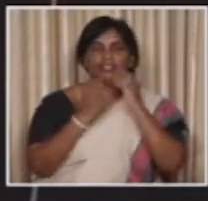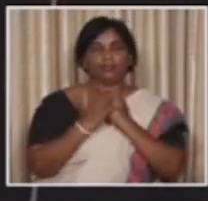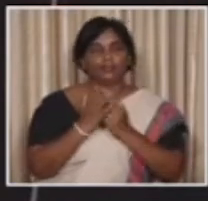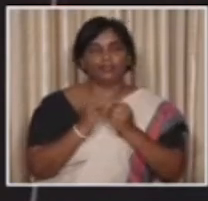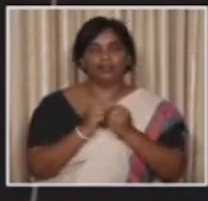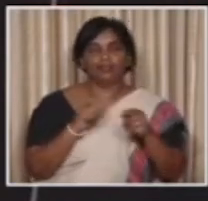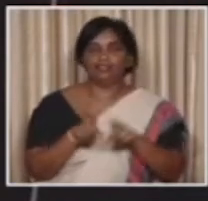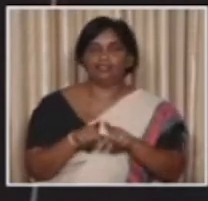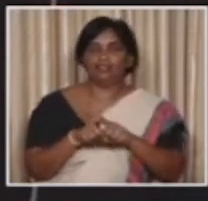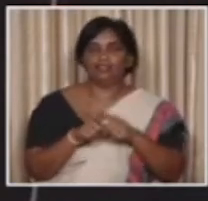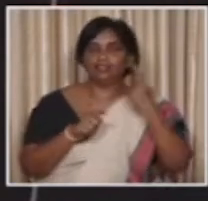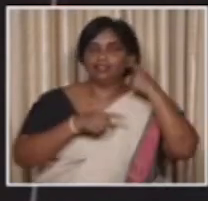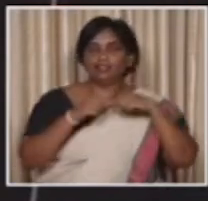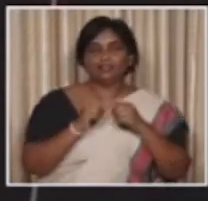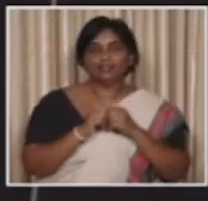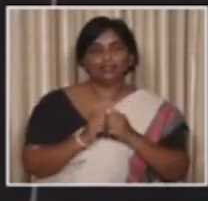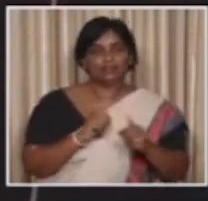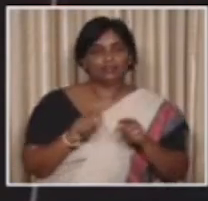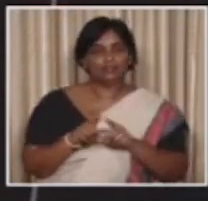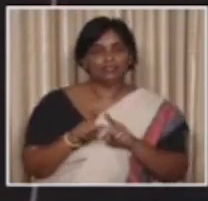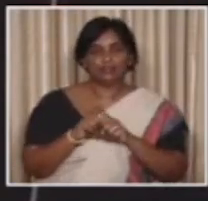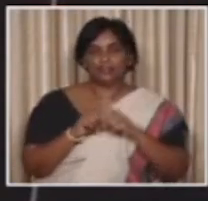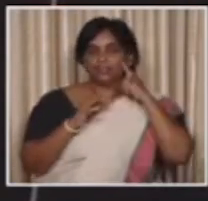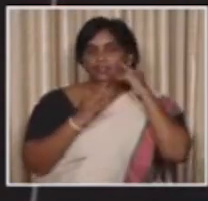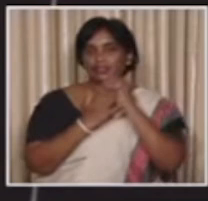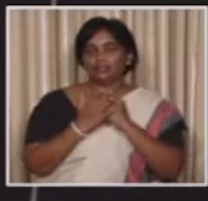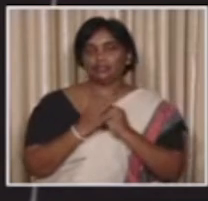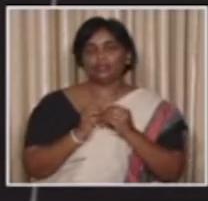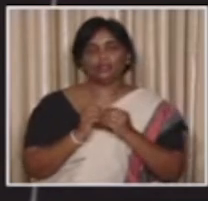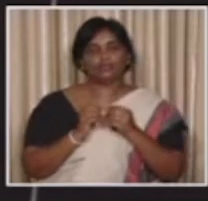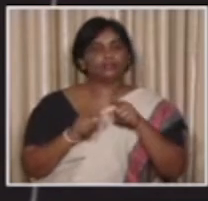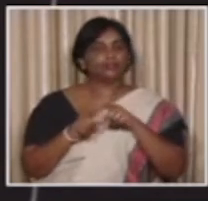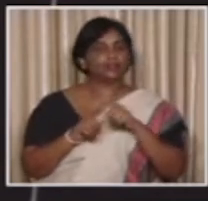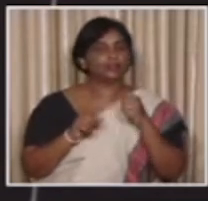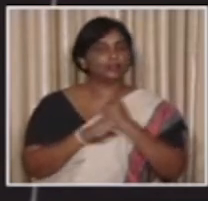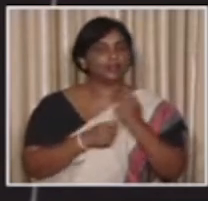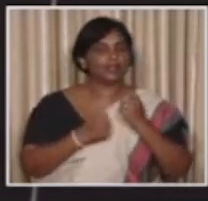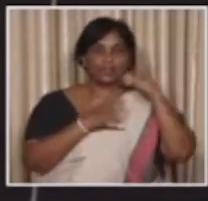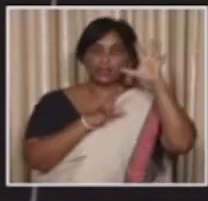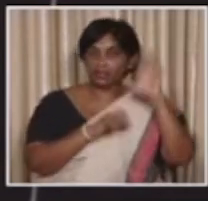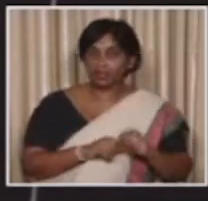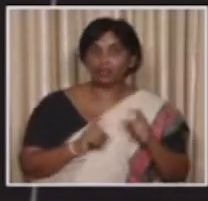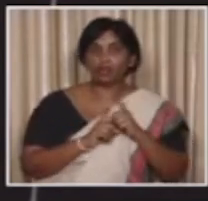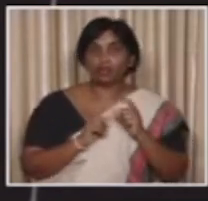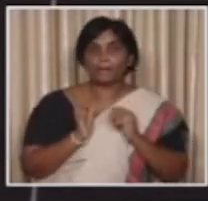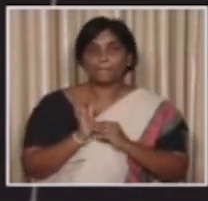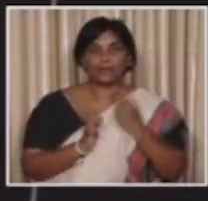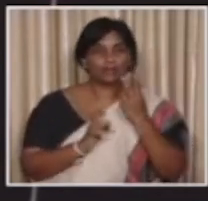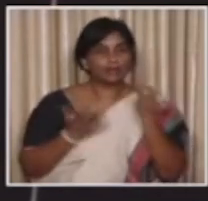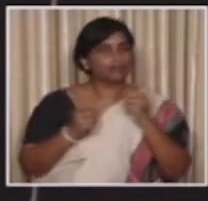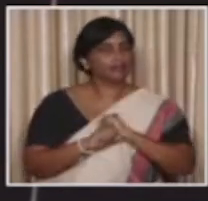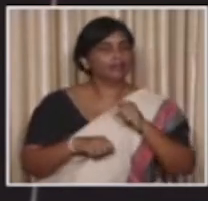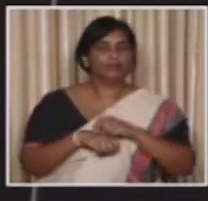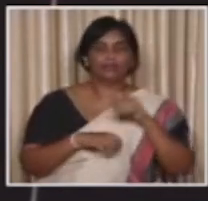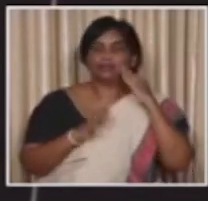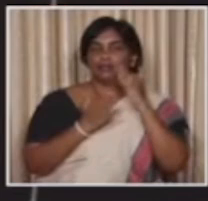මේ වගේ කෙටි කාලයක් තුල ඒ කියන්නේ අපිට ගෑස් ටික ගෙන්නගන්න ඩොලර් මිලියනයක් දෙකක් නැතුව ඉඳපු අවස්ථාවල් තිබුණා අපිට ඒ නිසා අපි